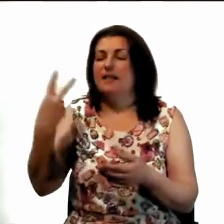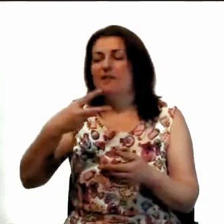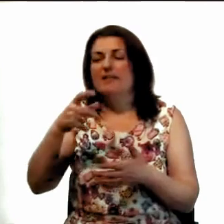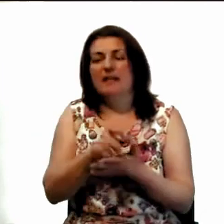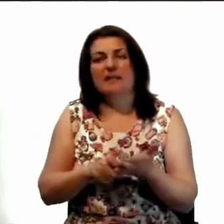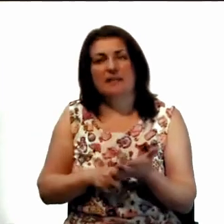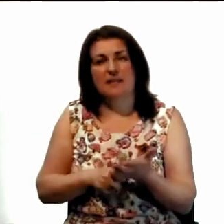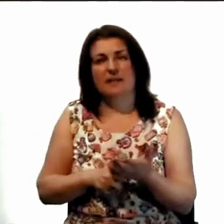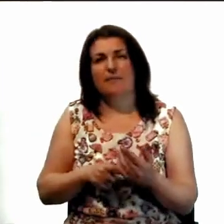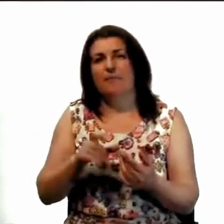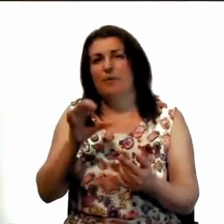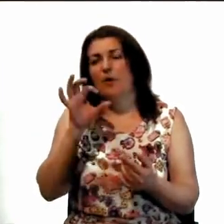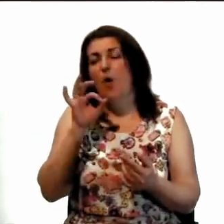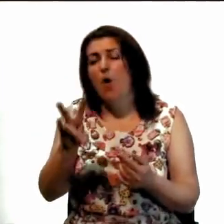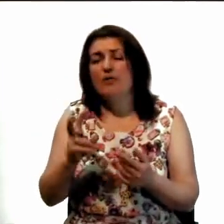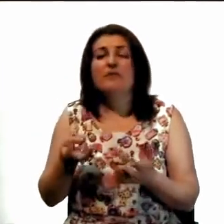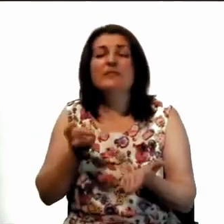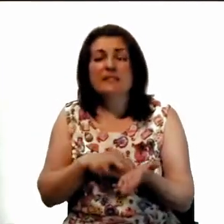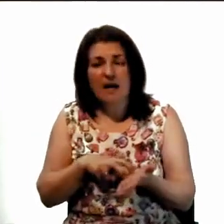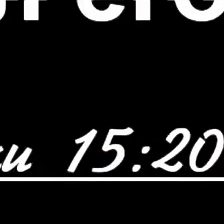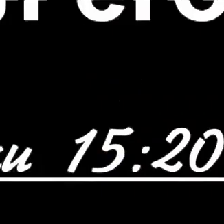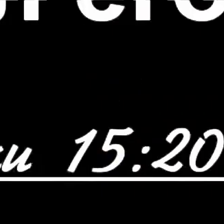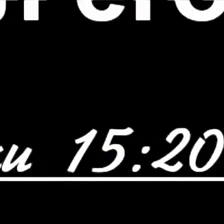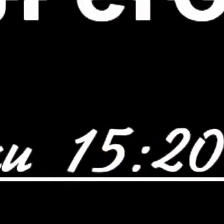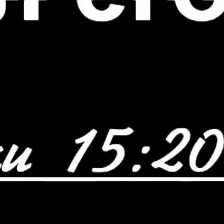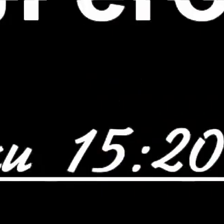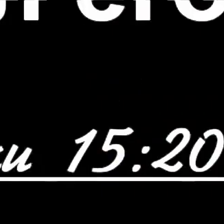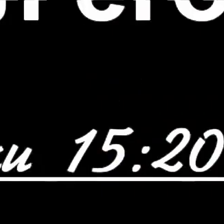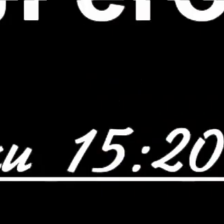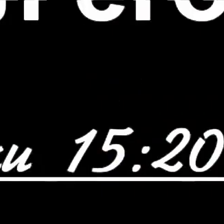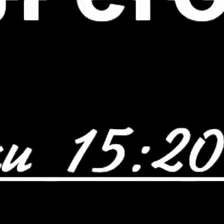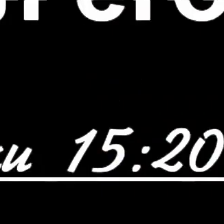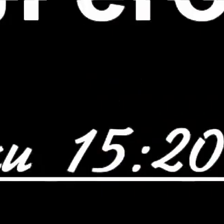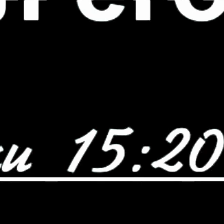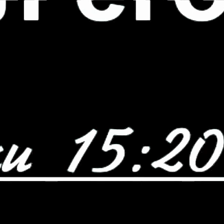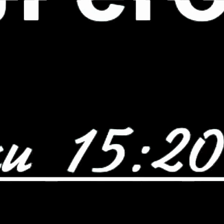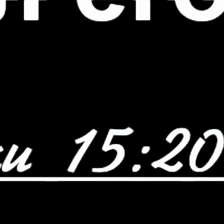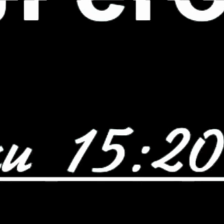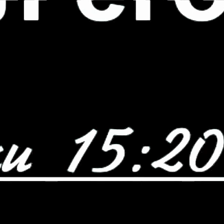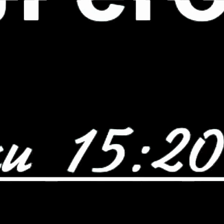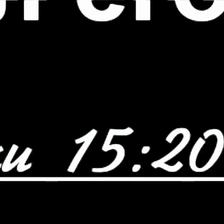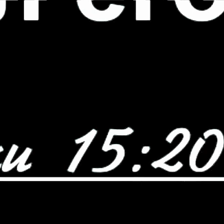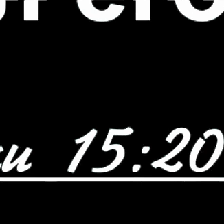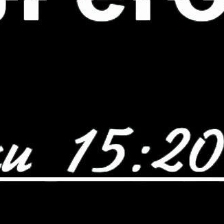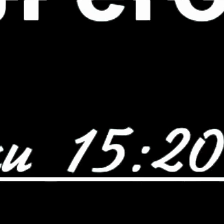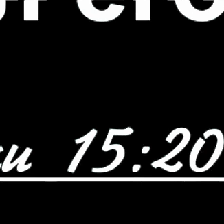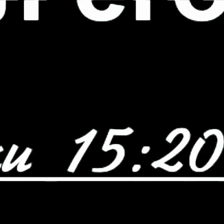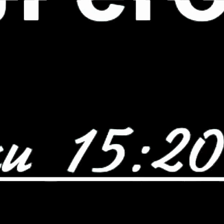стих. Встал и пошел к отцу своему.